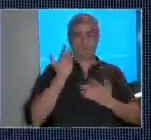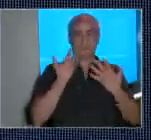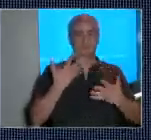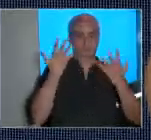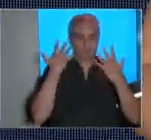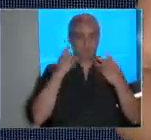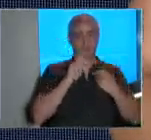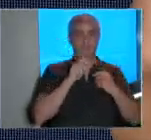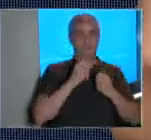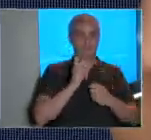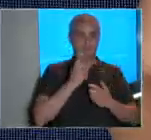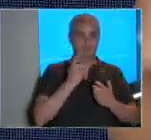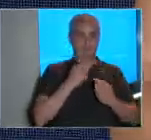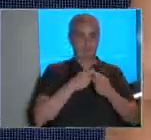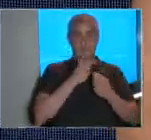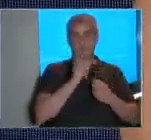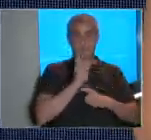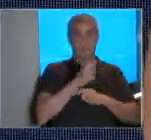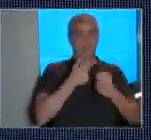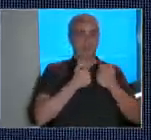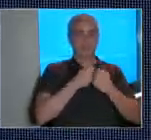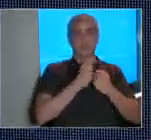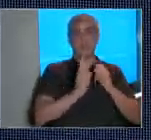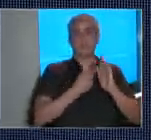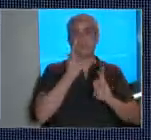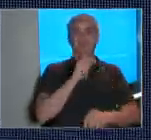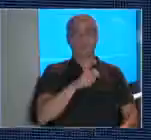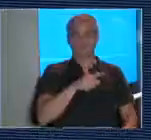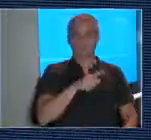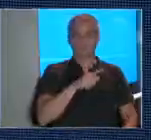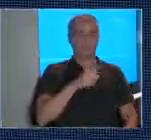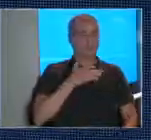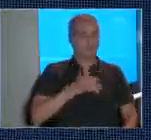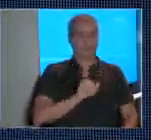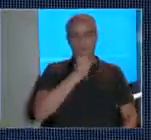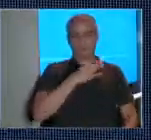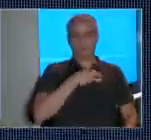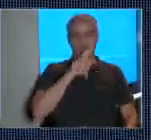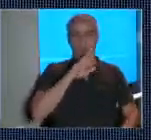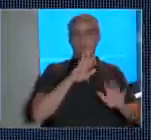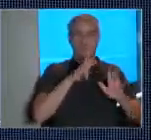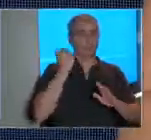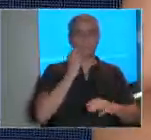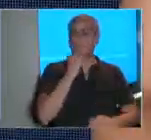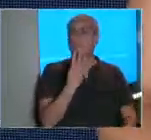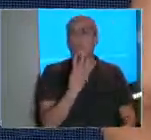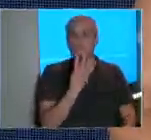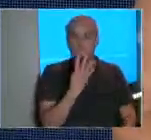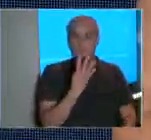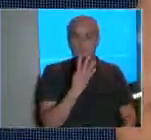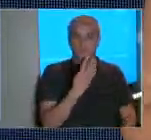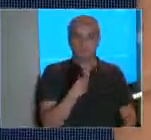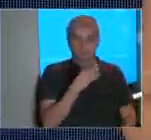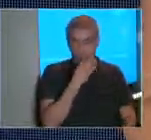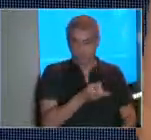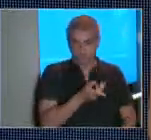10 שנים, כשהתנועה הירוקה התמודדה פעם ראשונה לכנסת, הבת הבכורה שלי ב-2009 הייתה בת 4,